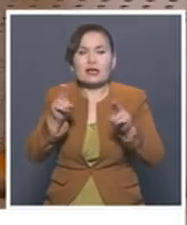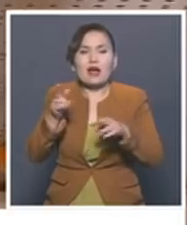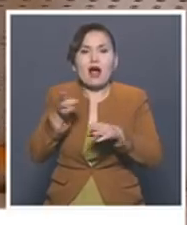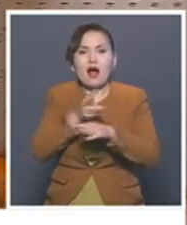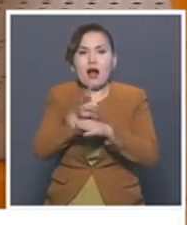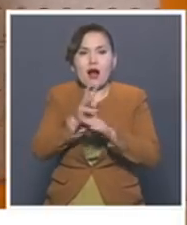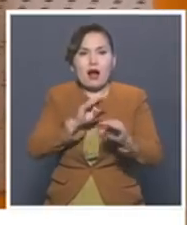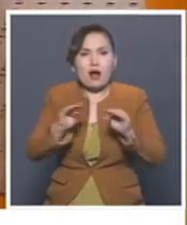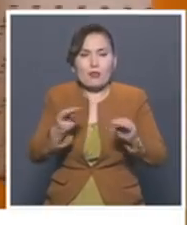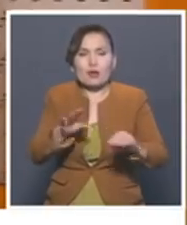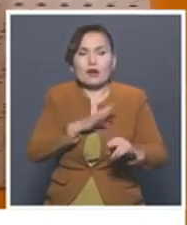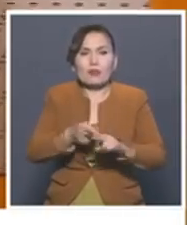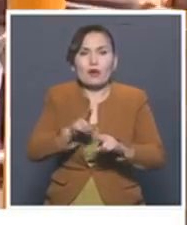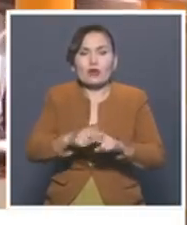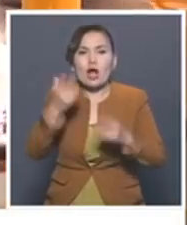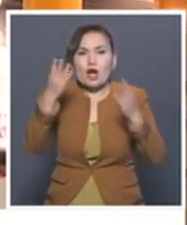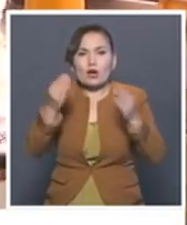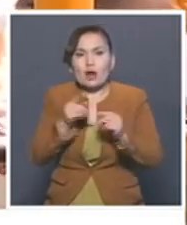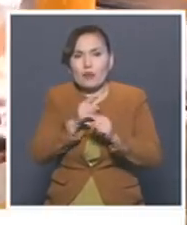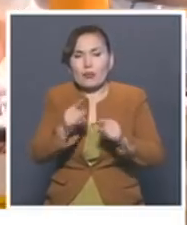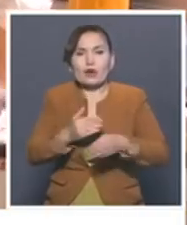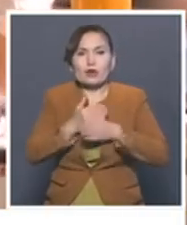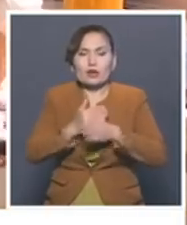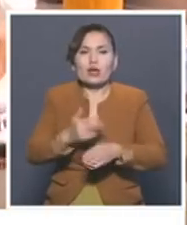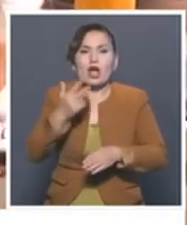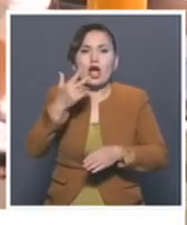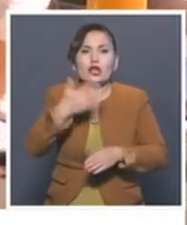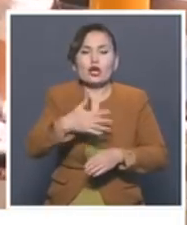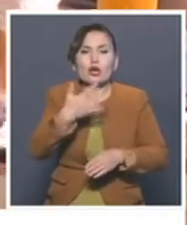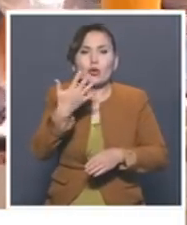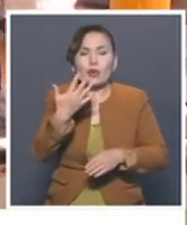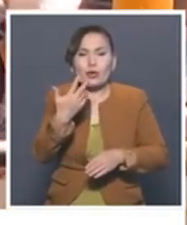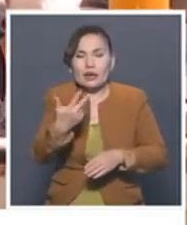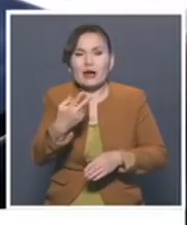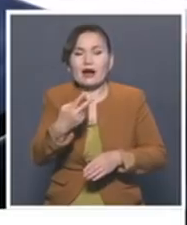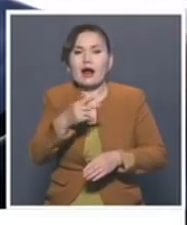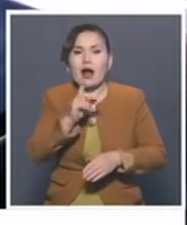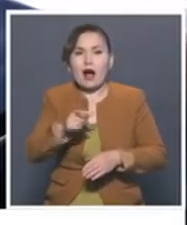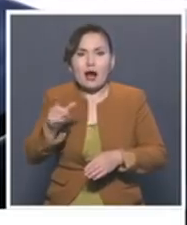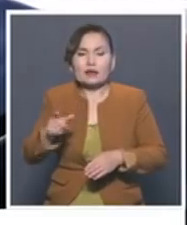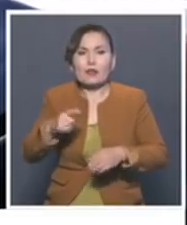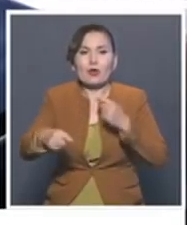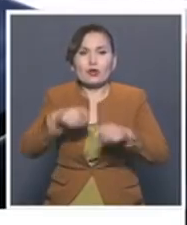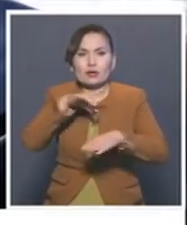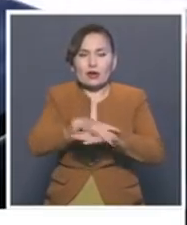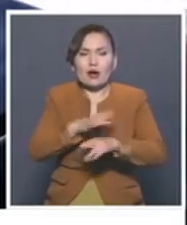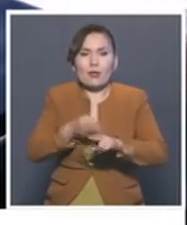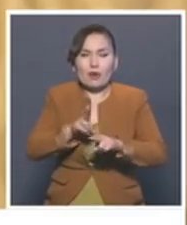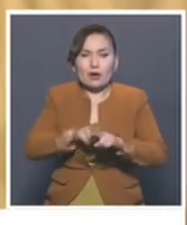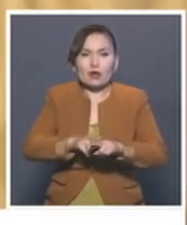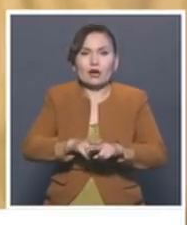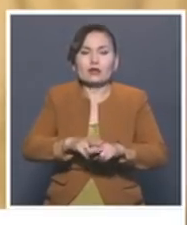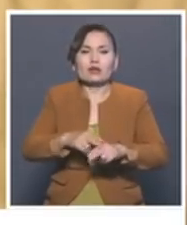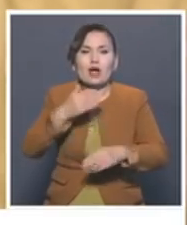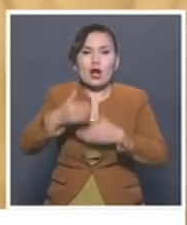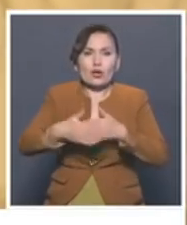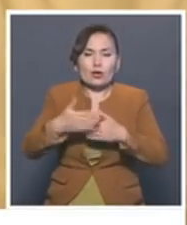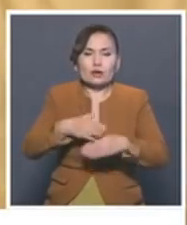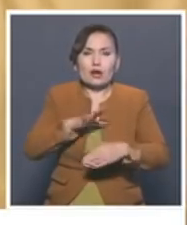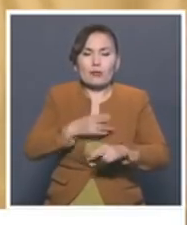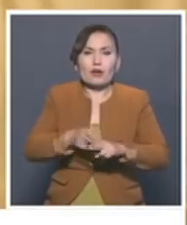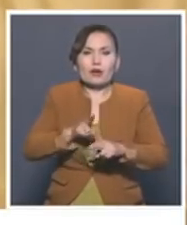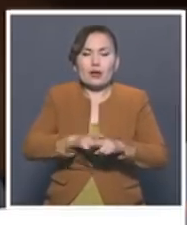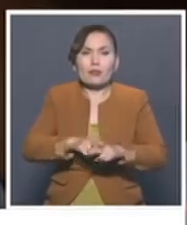қосылған. Алғашқы 3 күнде аталған жобаның көмегімен 52 жолаушының бетпердесіз болғаны, 89 адам оны дұрыс тақпағаны анықталды. Сонымен